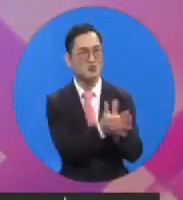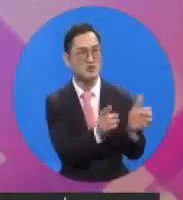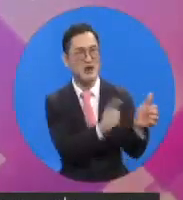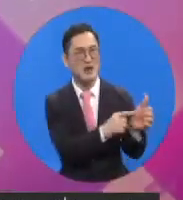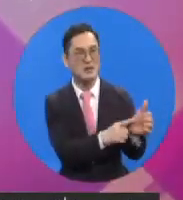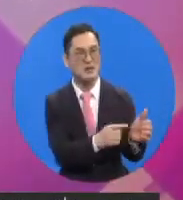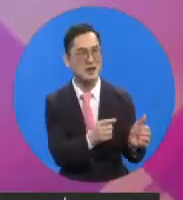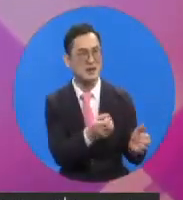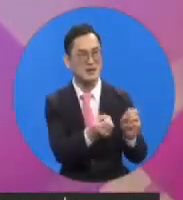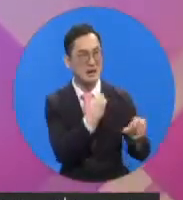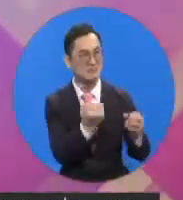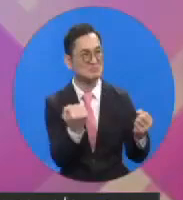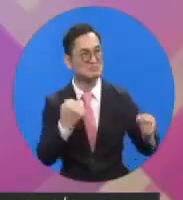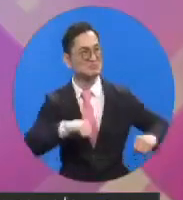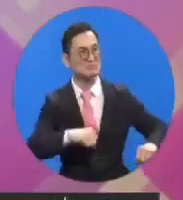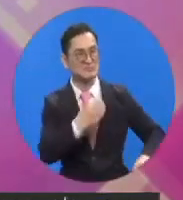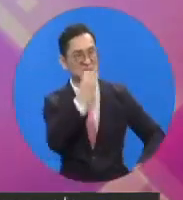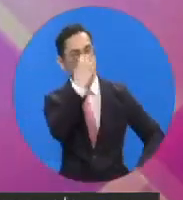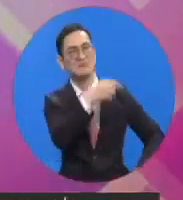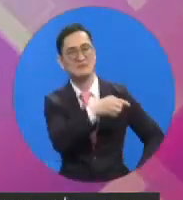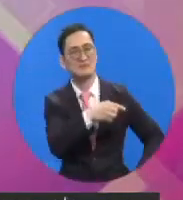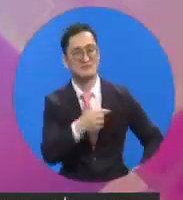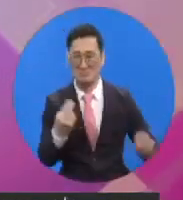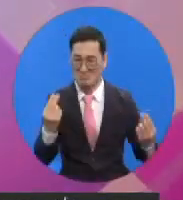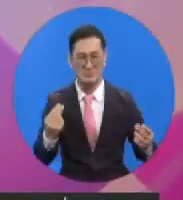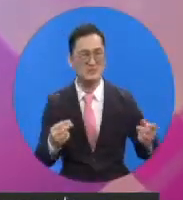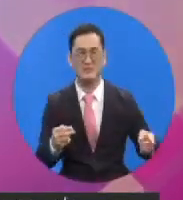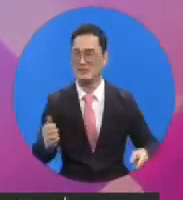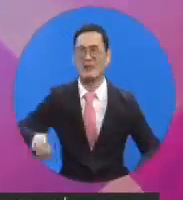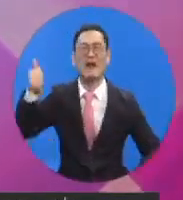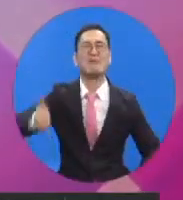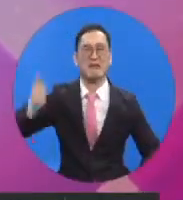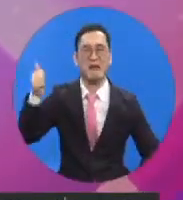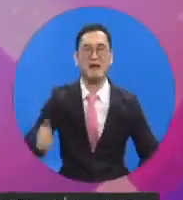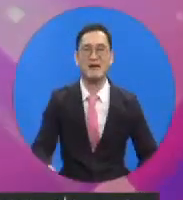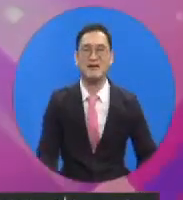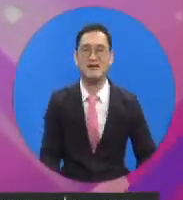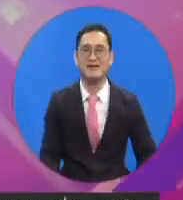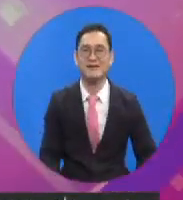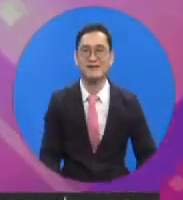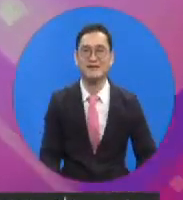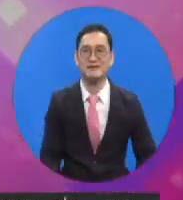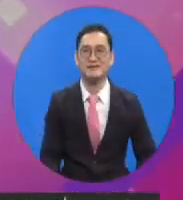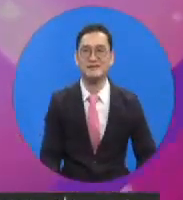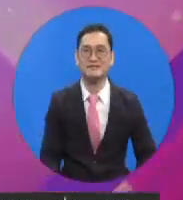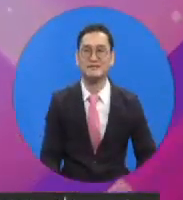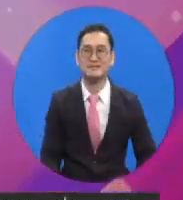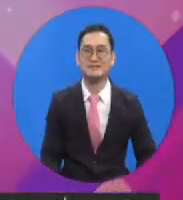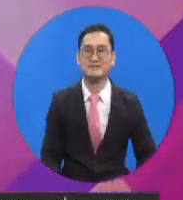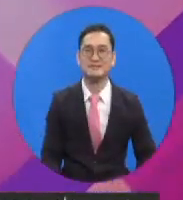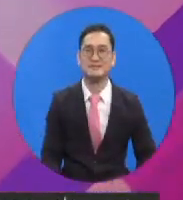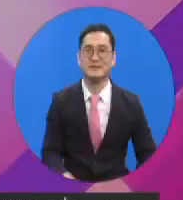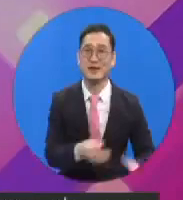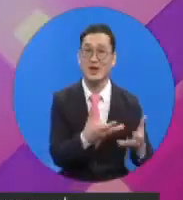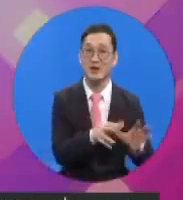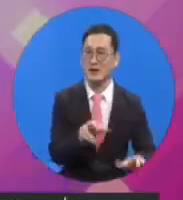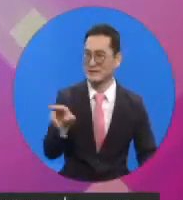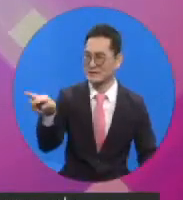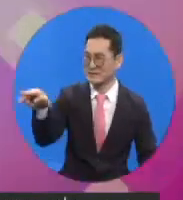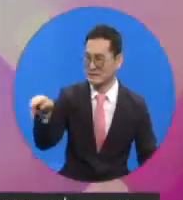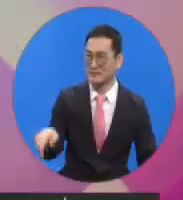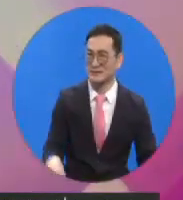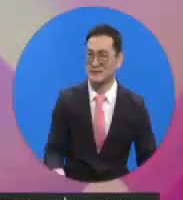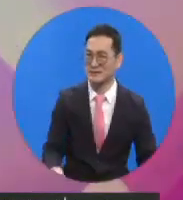뭐 반응을 하기도 했다는데 국회 반장 출신이잖아요. 확실히 여당 의원들의 저지죠. 여당